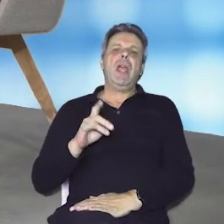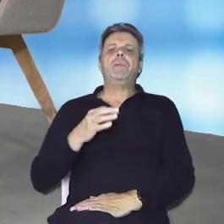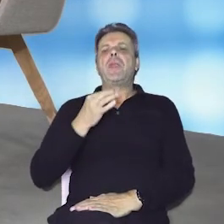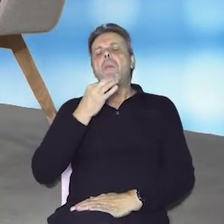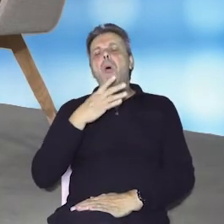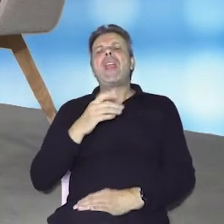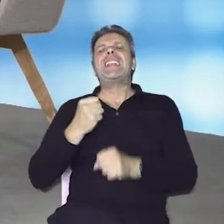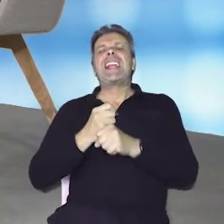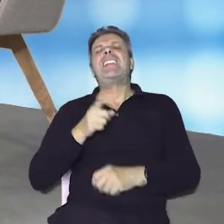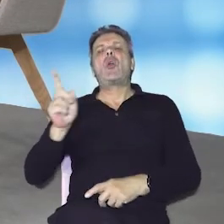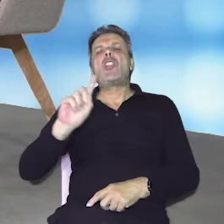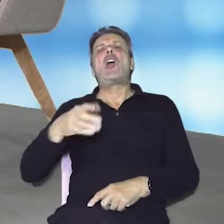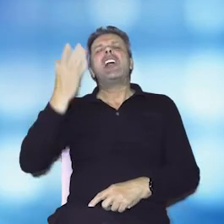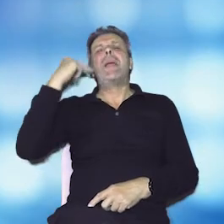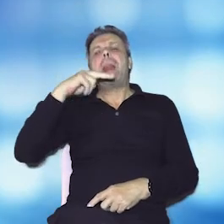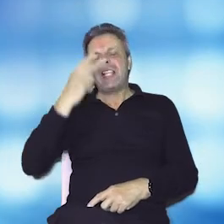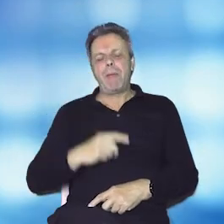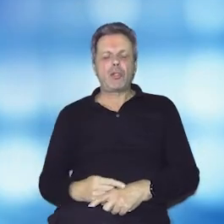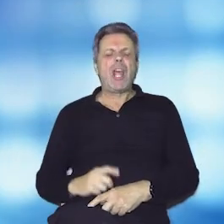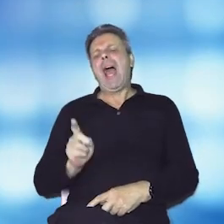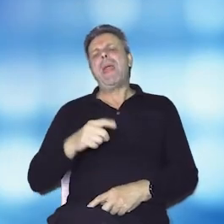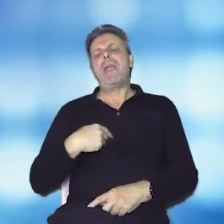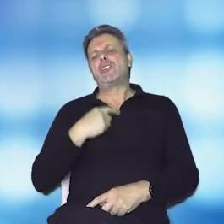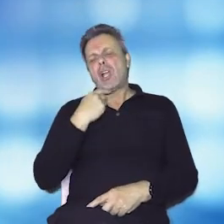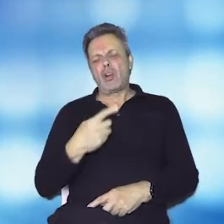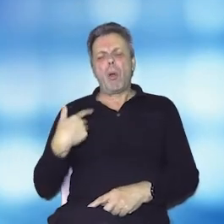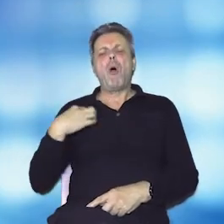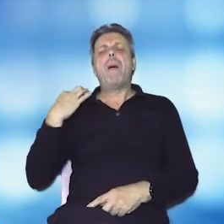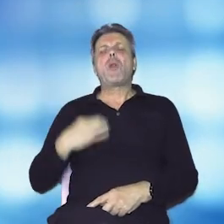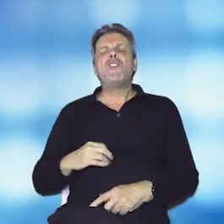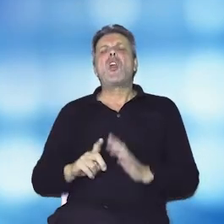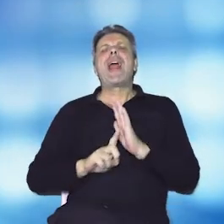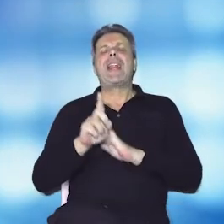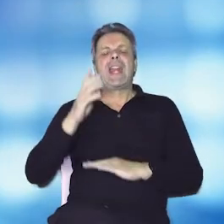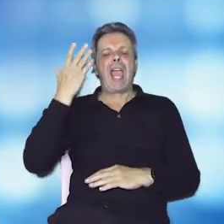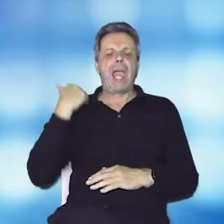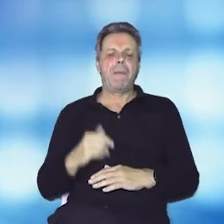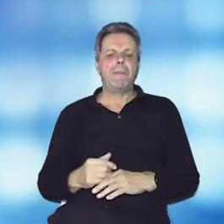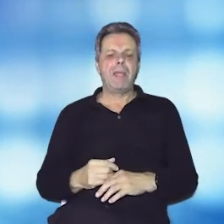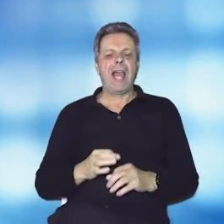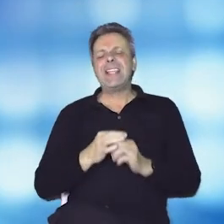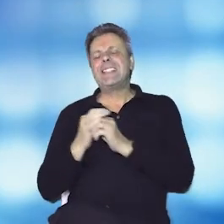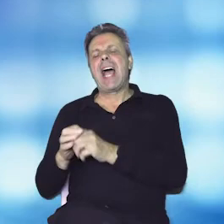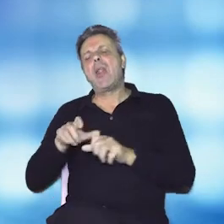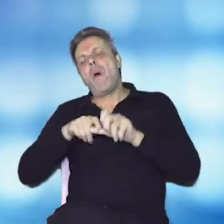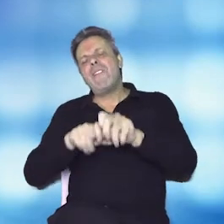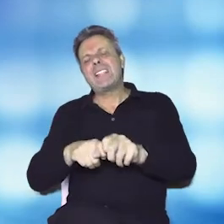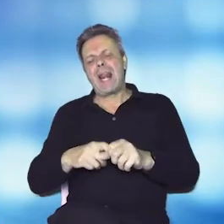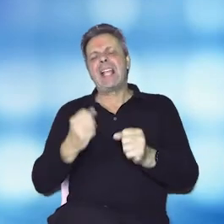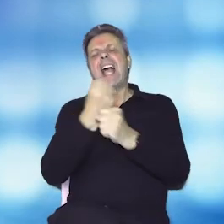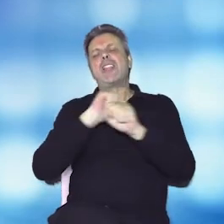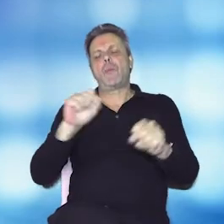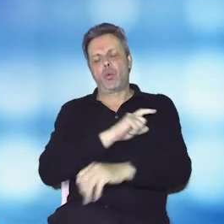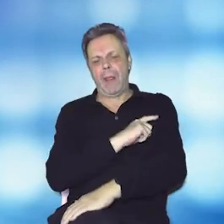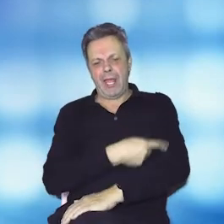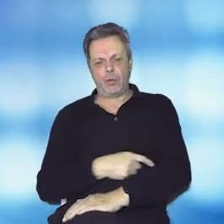evo, mogu reći da mi je moja profesionalna karijera bila stalno vezana uz to, slušam vas i cijelo